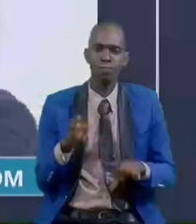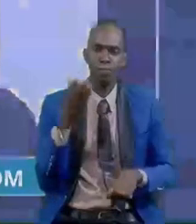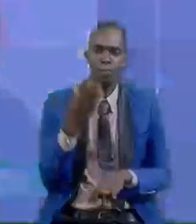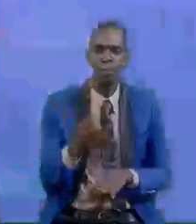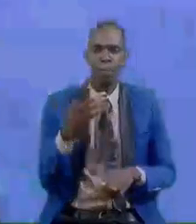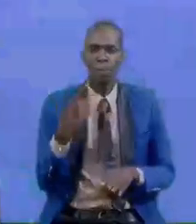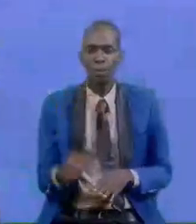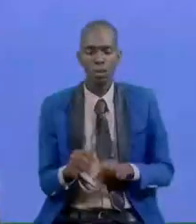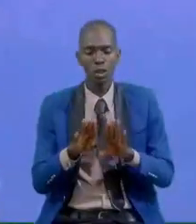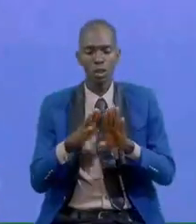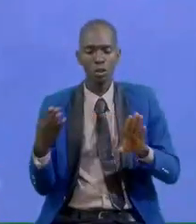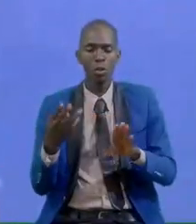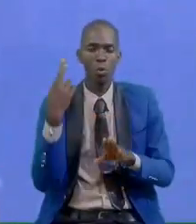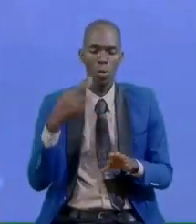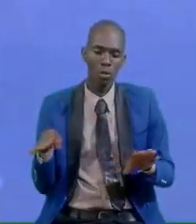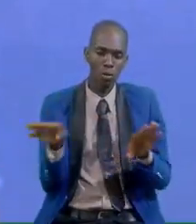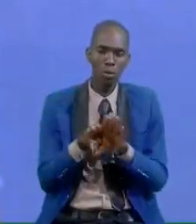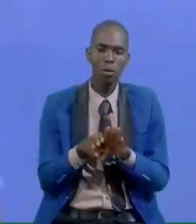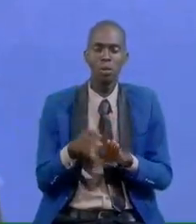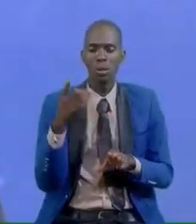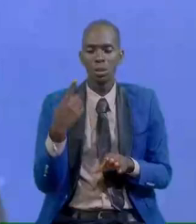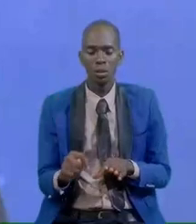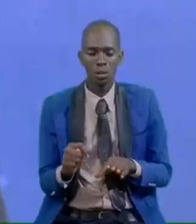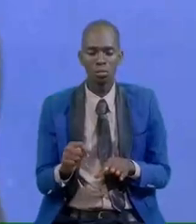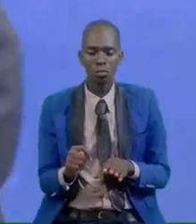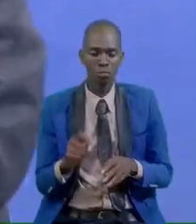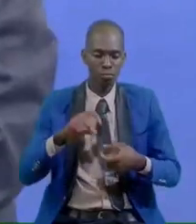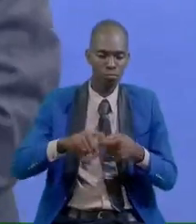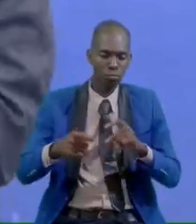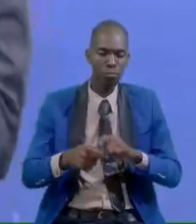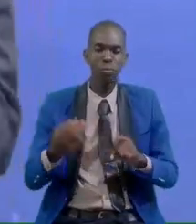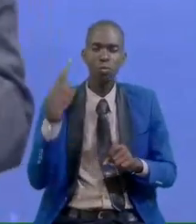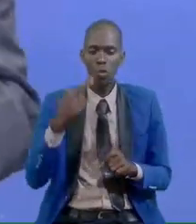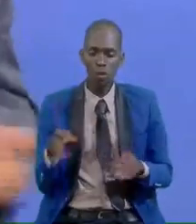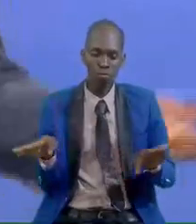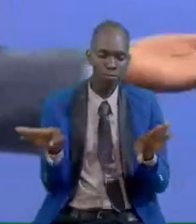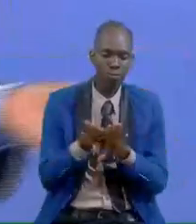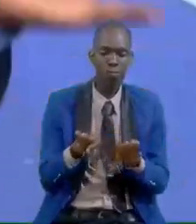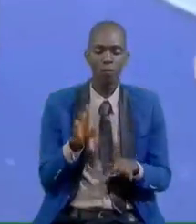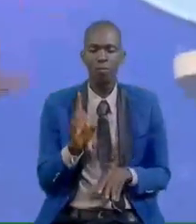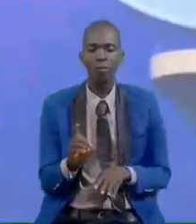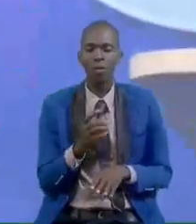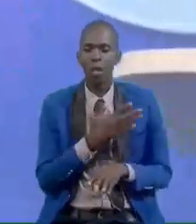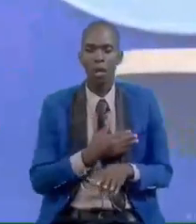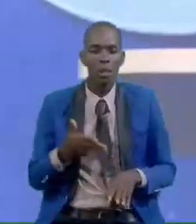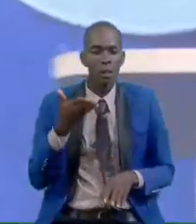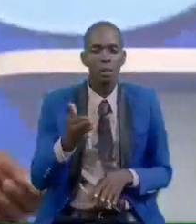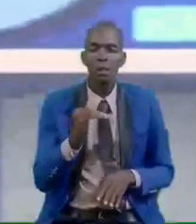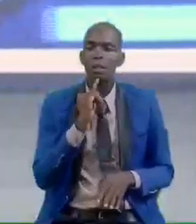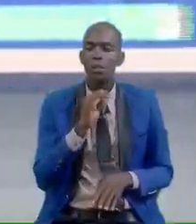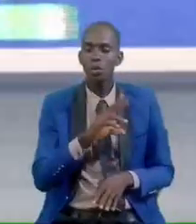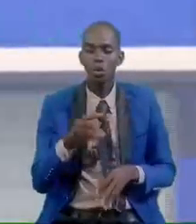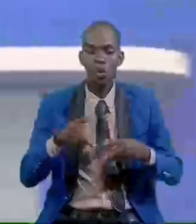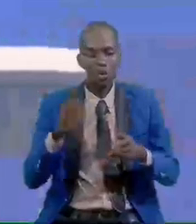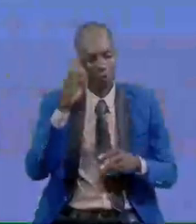Les portes étaient fermées. Les sceptres étaient fermés. Les chaînes aussi étaient chaînes. Ils ne pouvaient